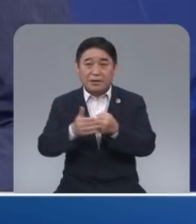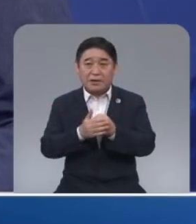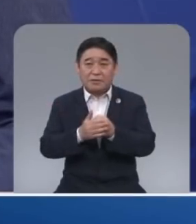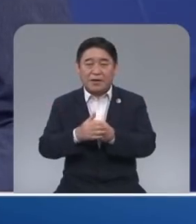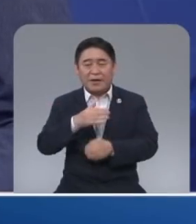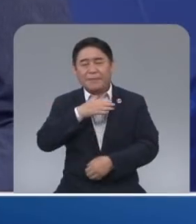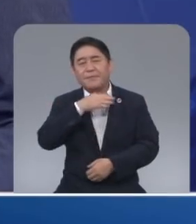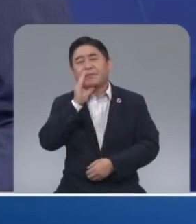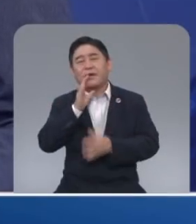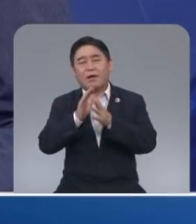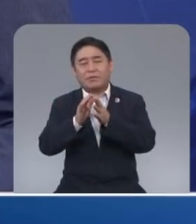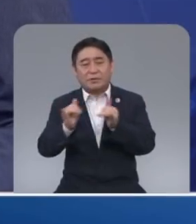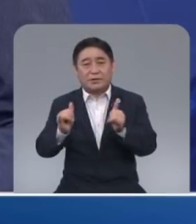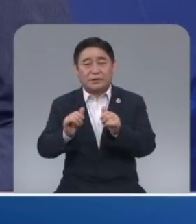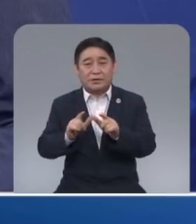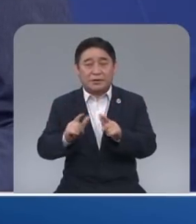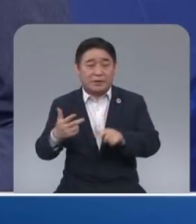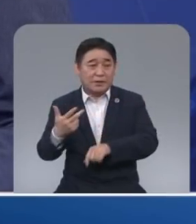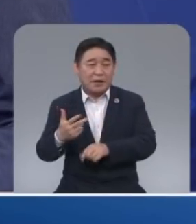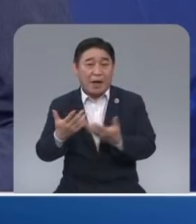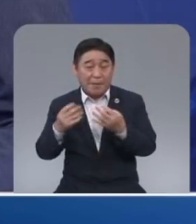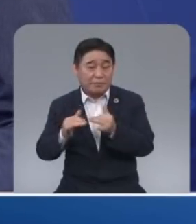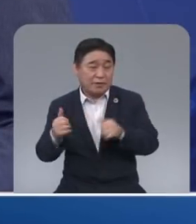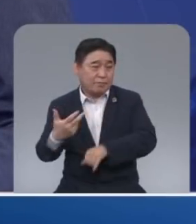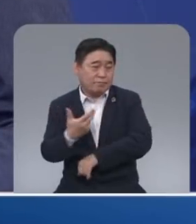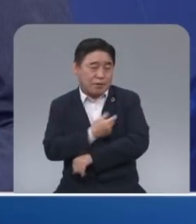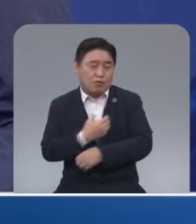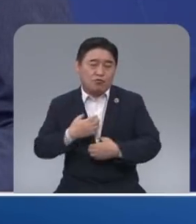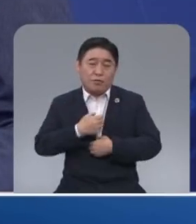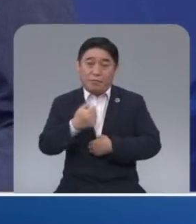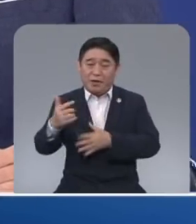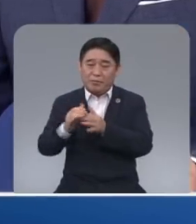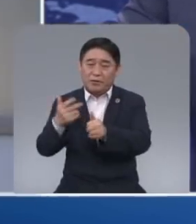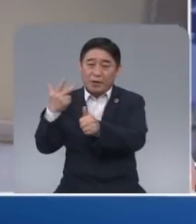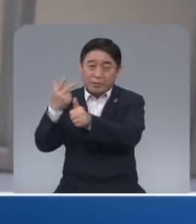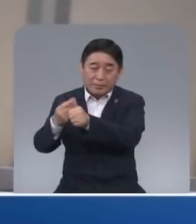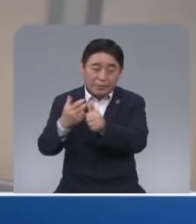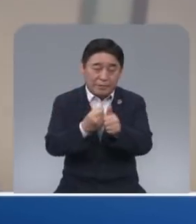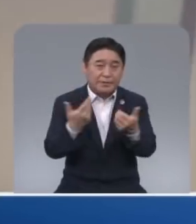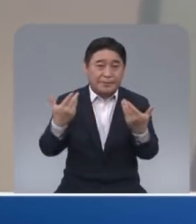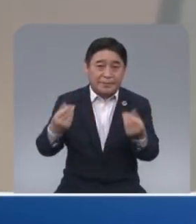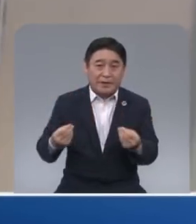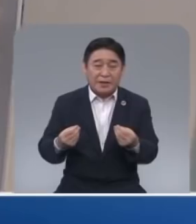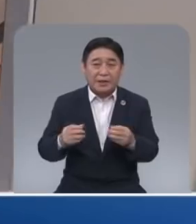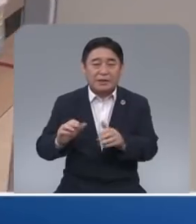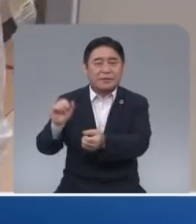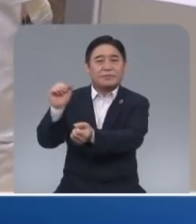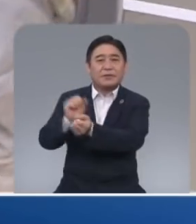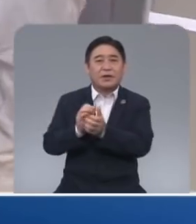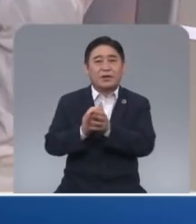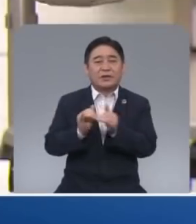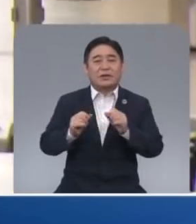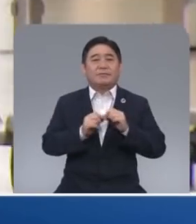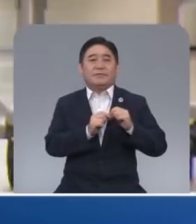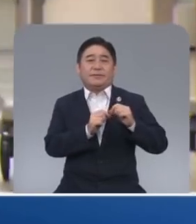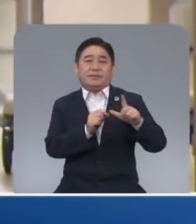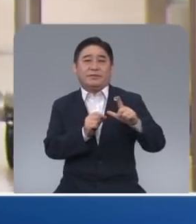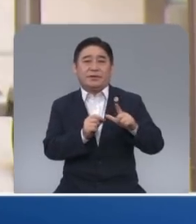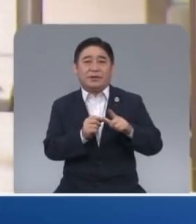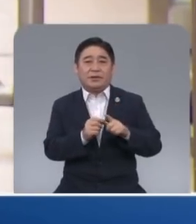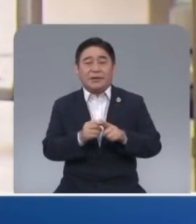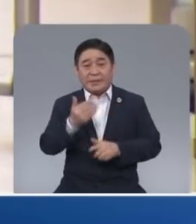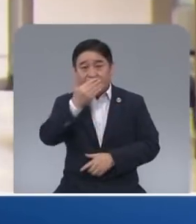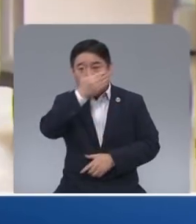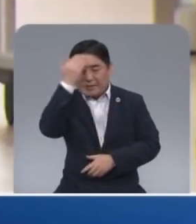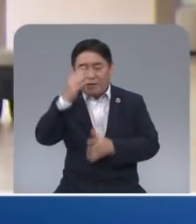특히 고령층은 많은 분들이 맞으셨고요, 고위험군도 맞으셨고요. 지금 걸리는 사람들의 상당수가 지금